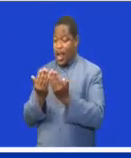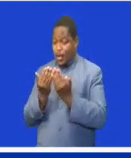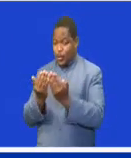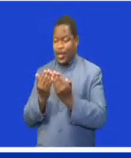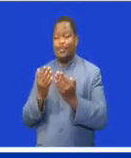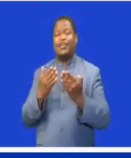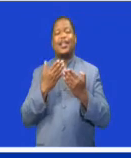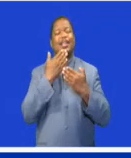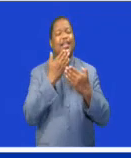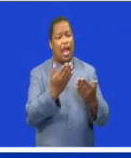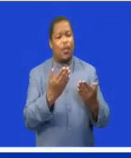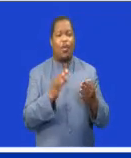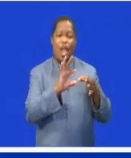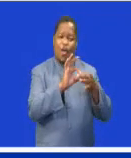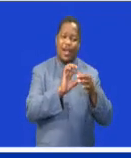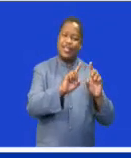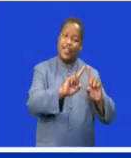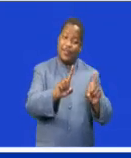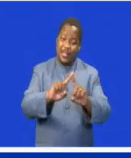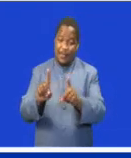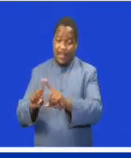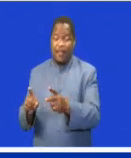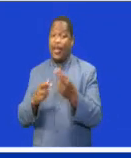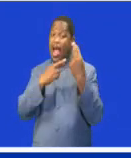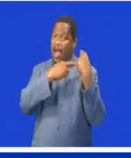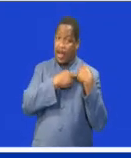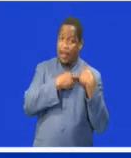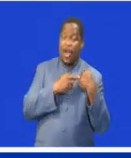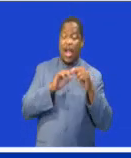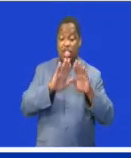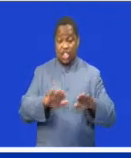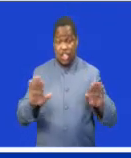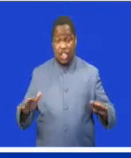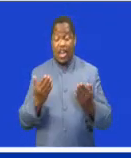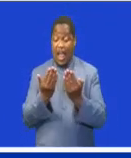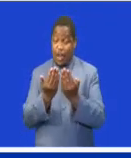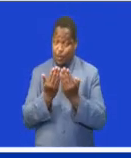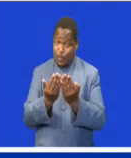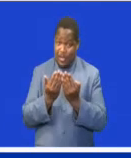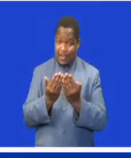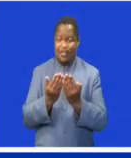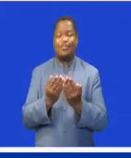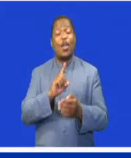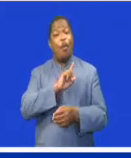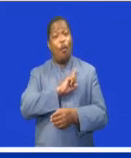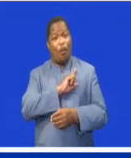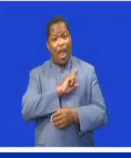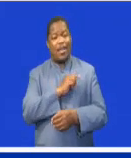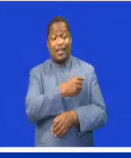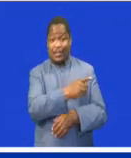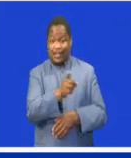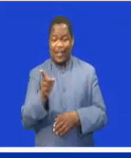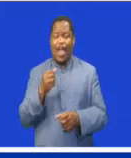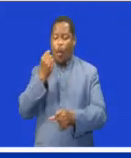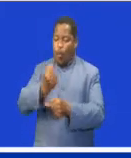nemsebenzi wekufundza kwebantwana. Sithi siyabonga kakhulu umsebenzi lomuhle labawentako noma siphethe